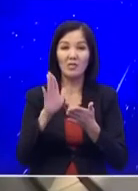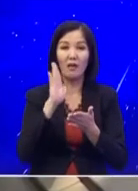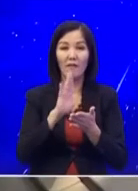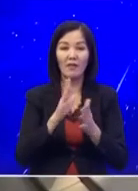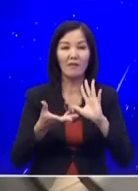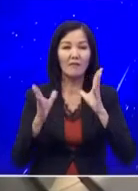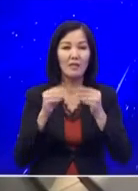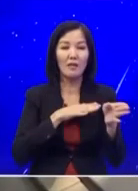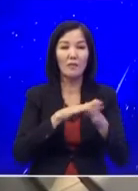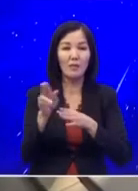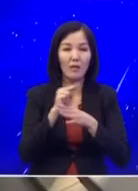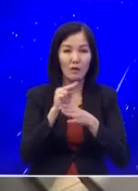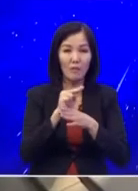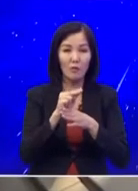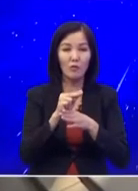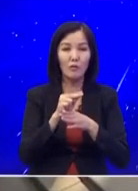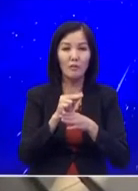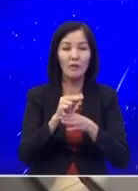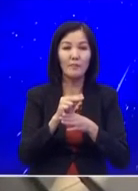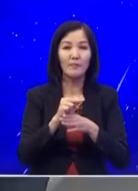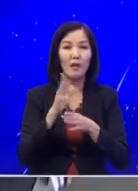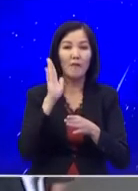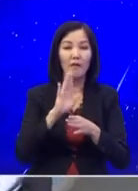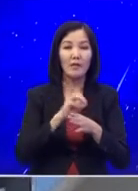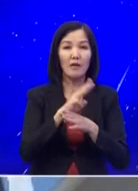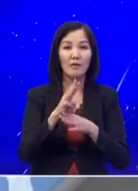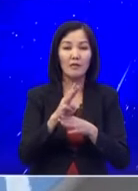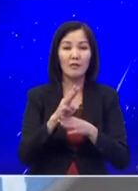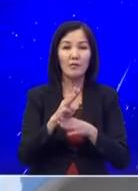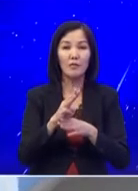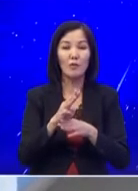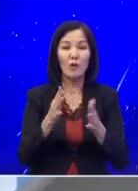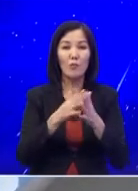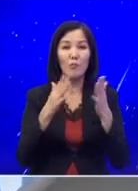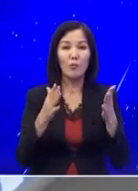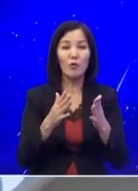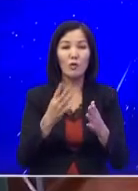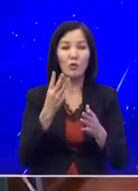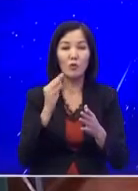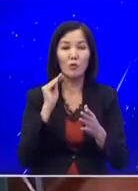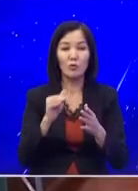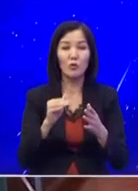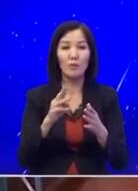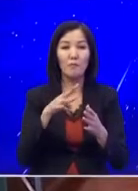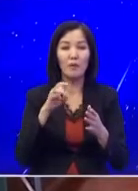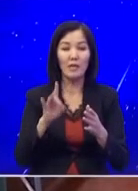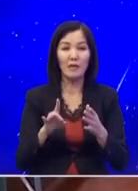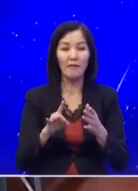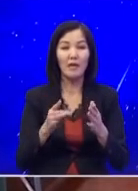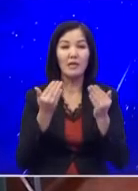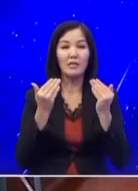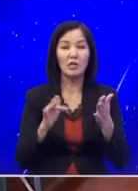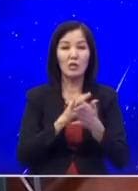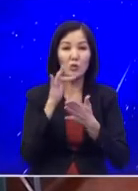целом капитальным ремонтом напорной сети канализации в этом году охвачено более 1300 метров. В свою очередь на двух водозаборных сооружениях